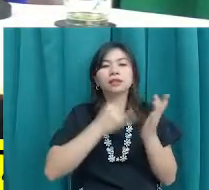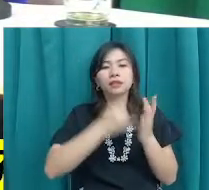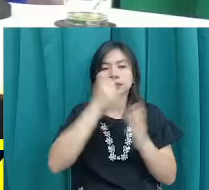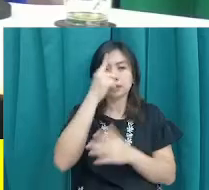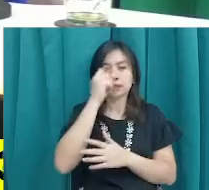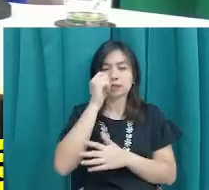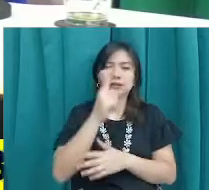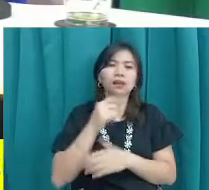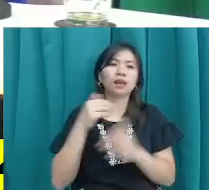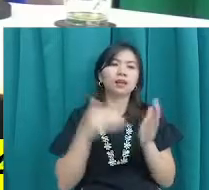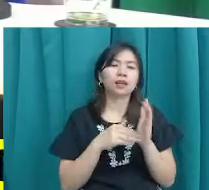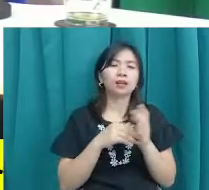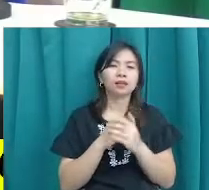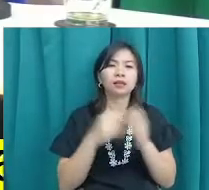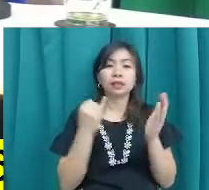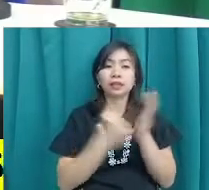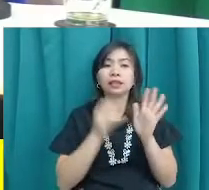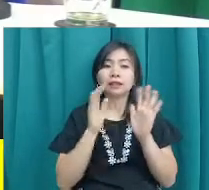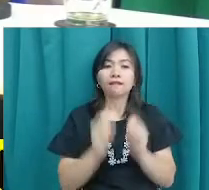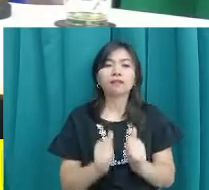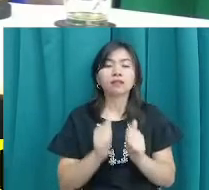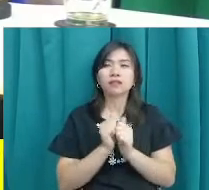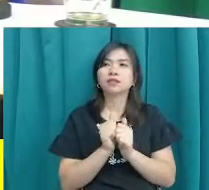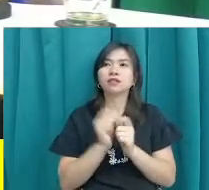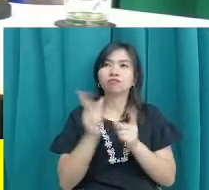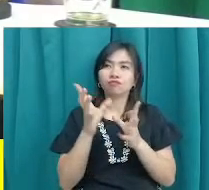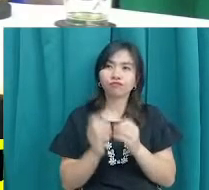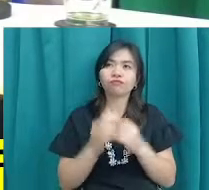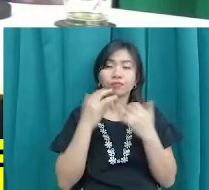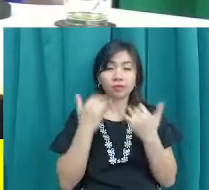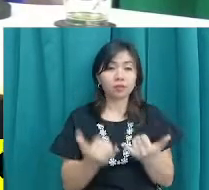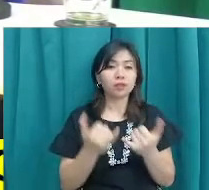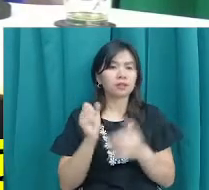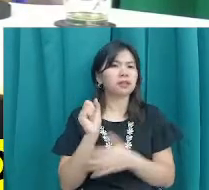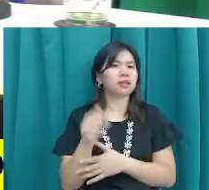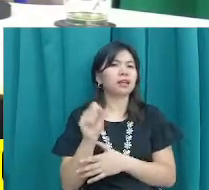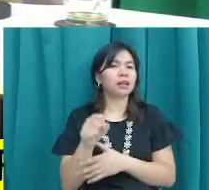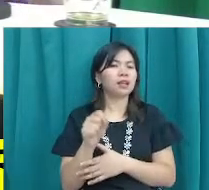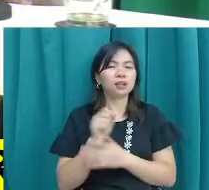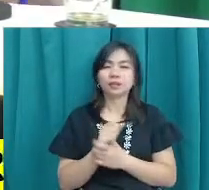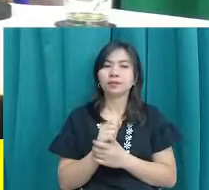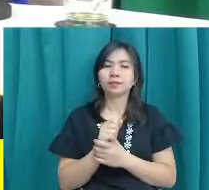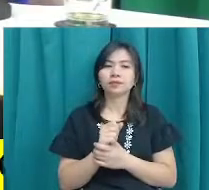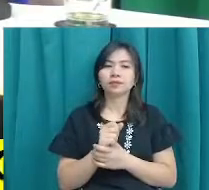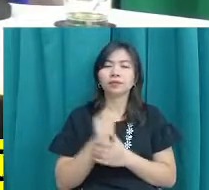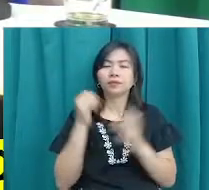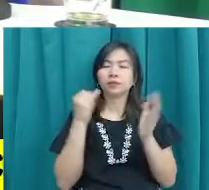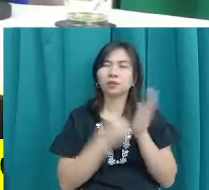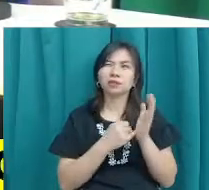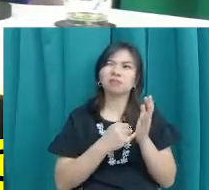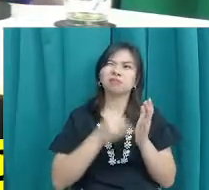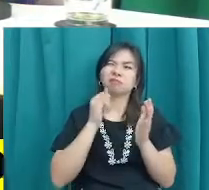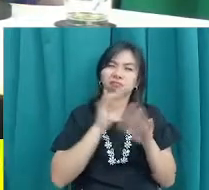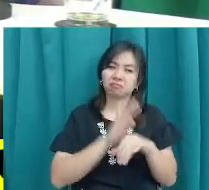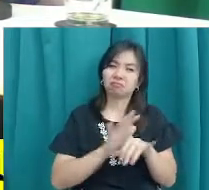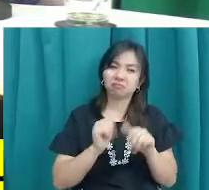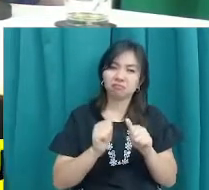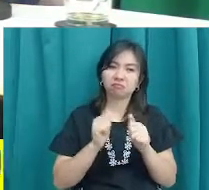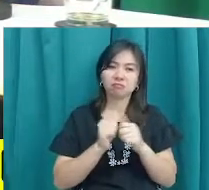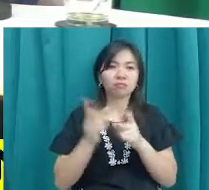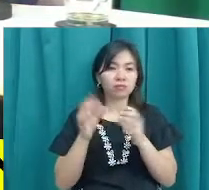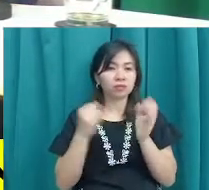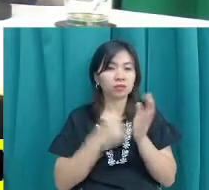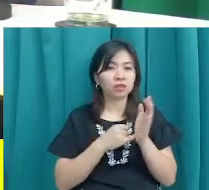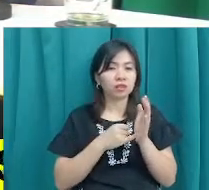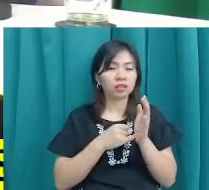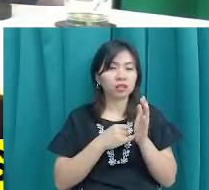Kristo. Mangyayari pa ba ngayon ang pagkakalulo mo kay Kristo? You see? Mangyayari pa ba ang pagkakalulo mo kay Kristo? Mangyayari